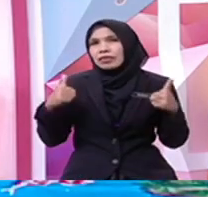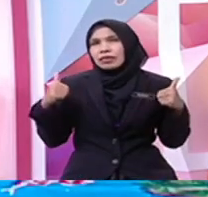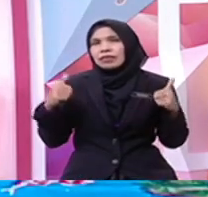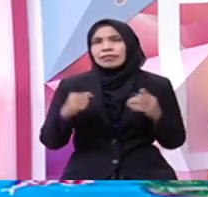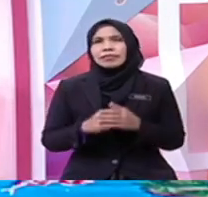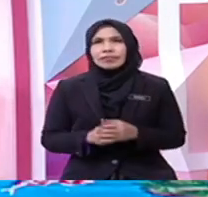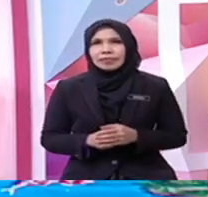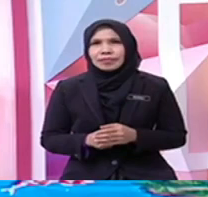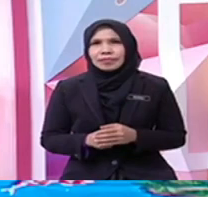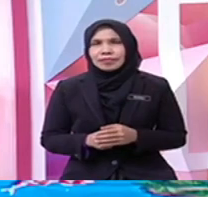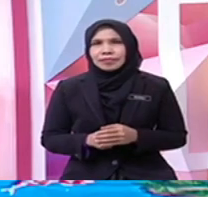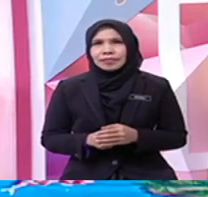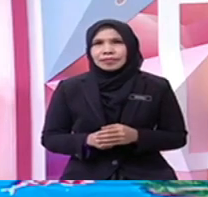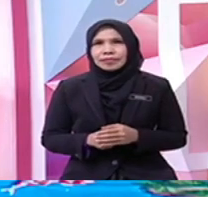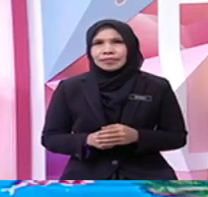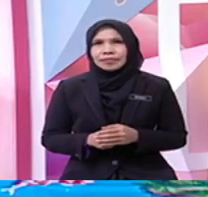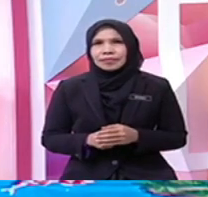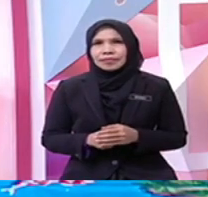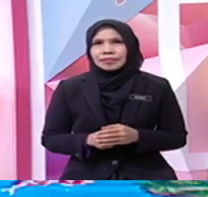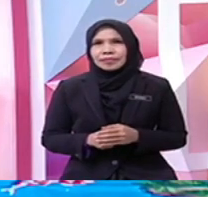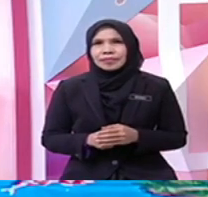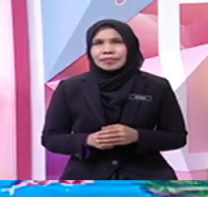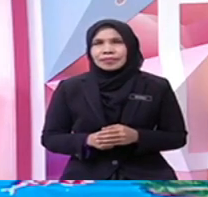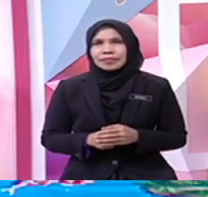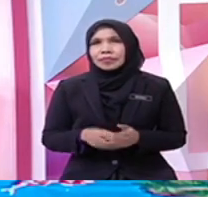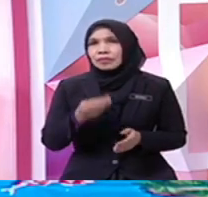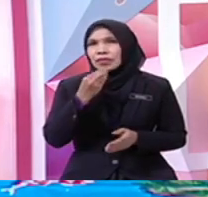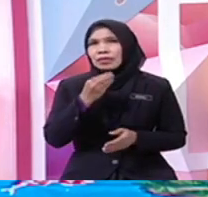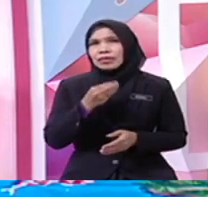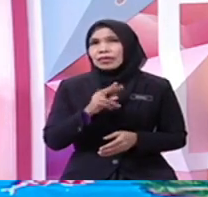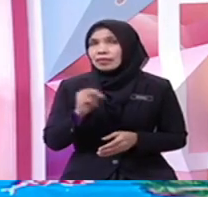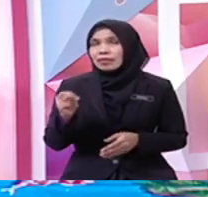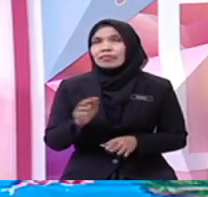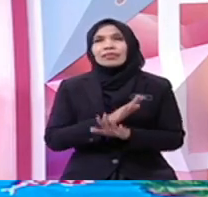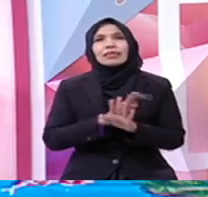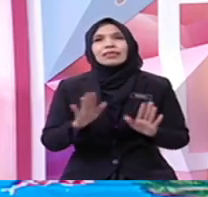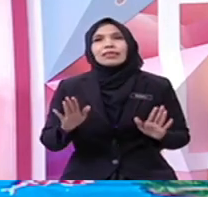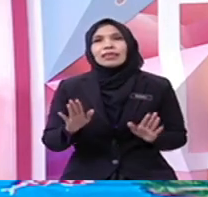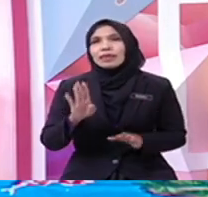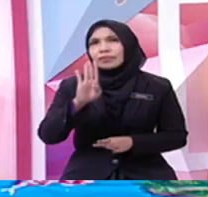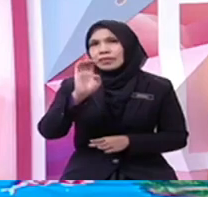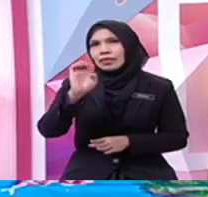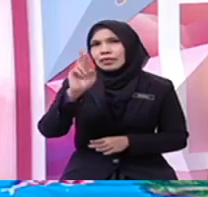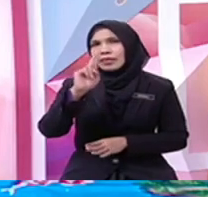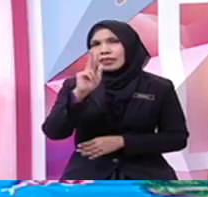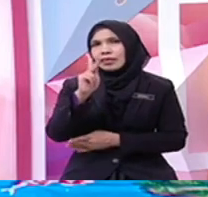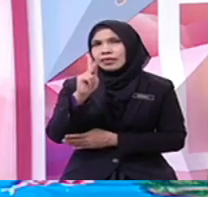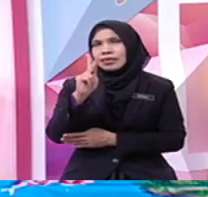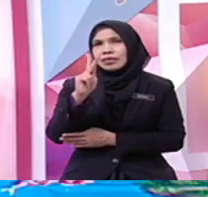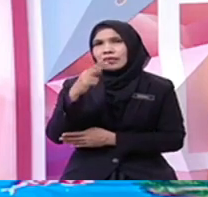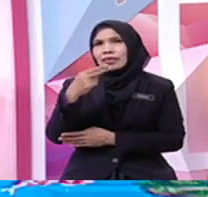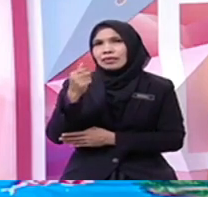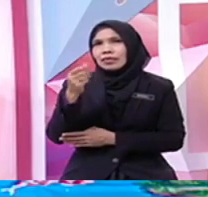segitu pergi ke Makanya eh tidak tidak berhenti anda Pak change salahe